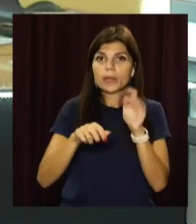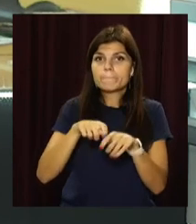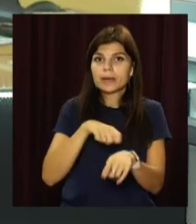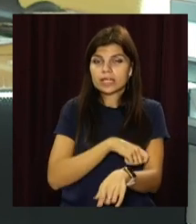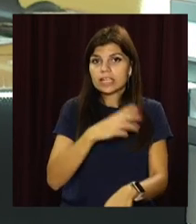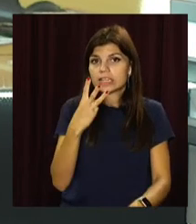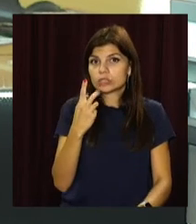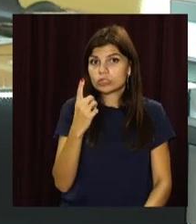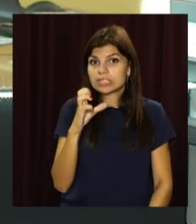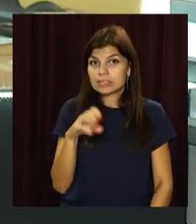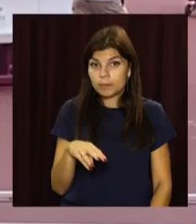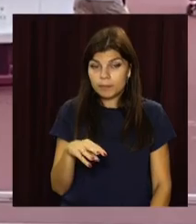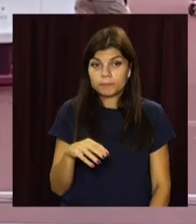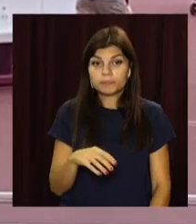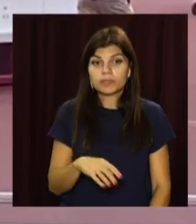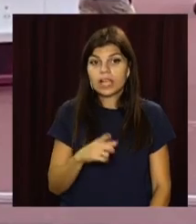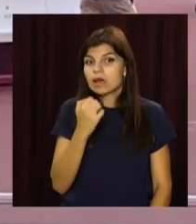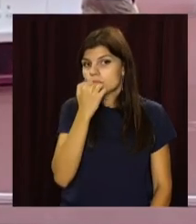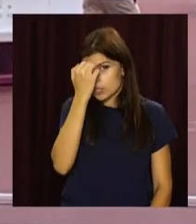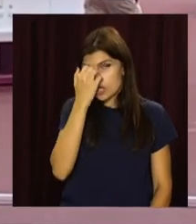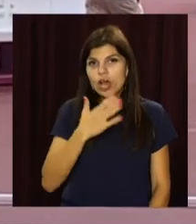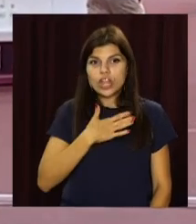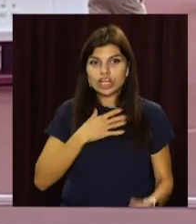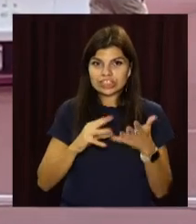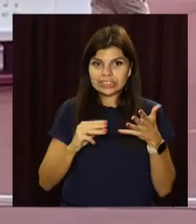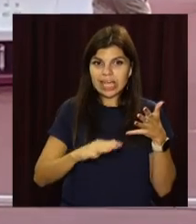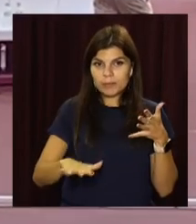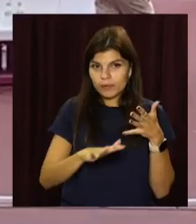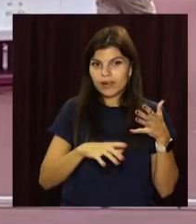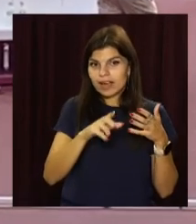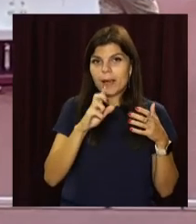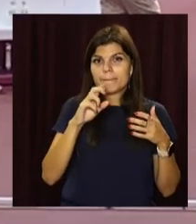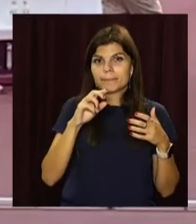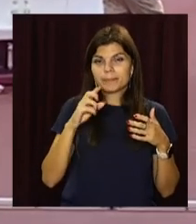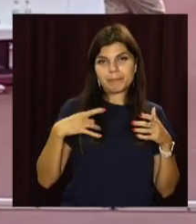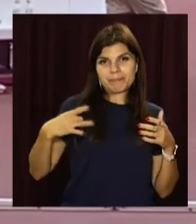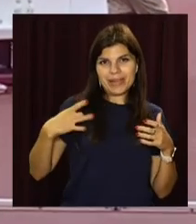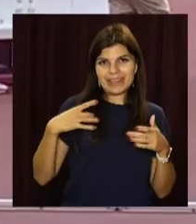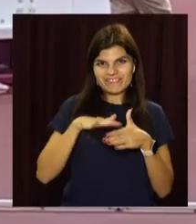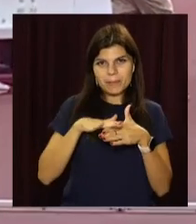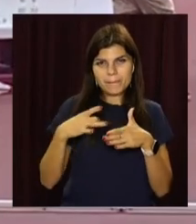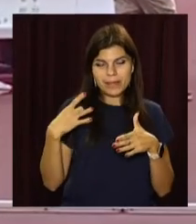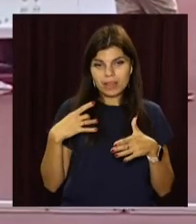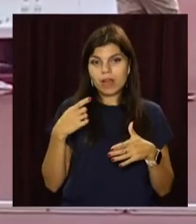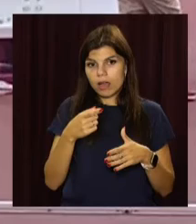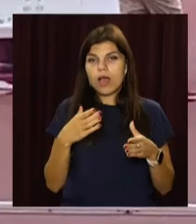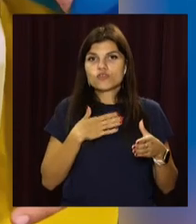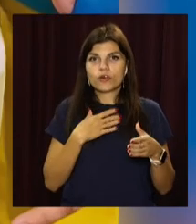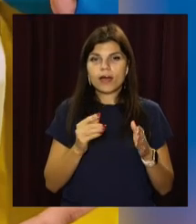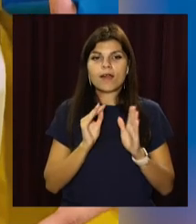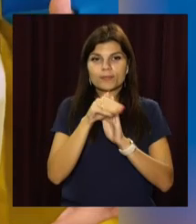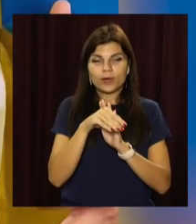метрів 31 сантиметр. Завдяки нашому земляку Владиславу Білому скарбничка національної збірної